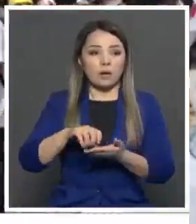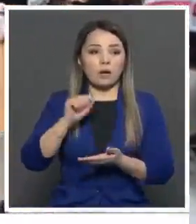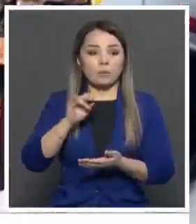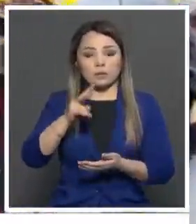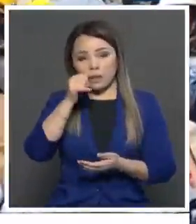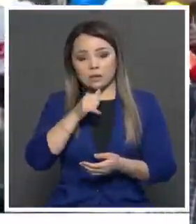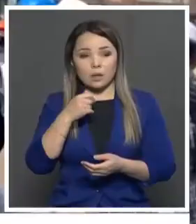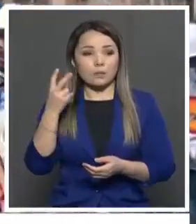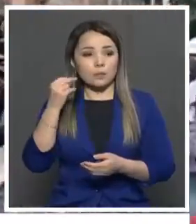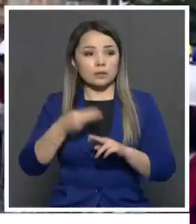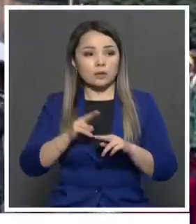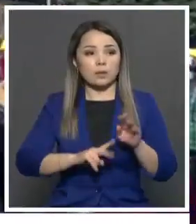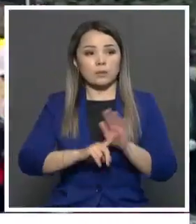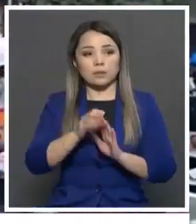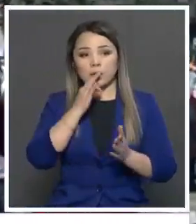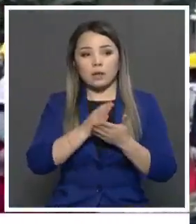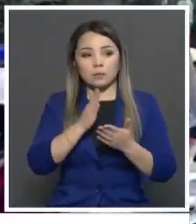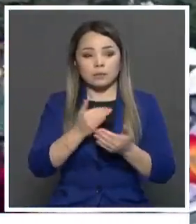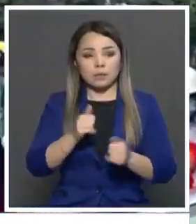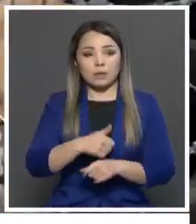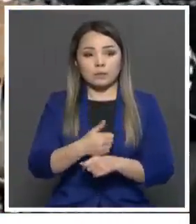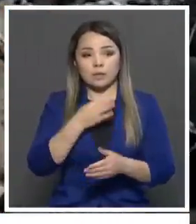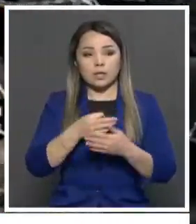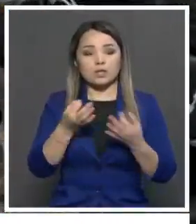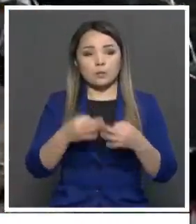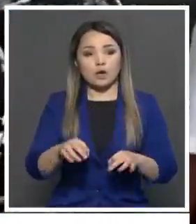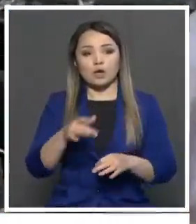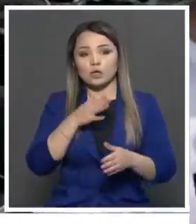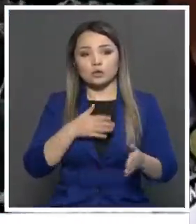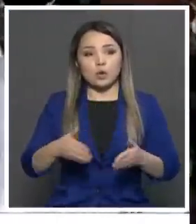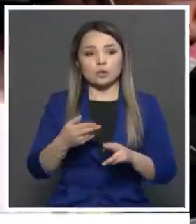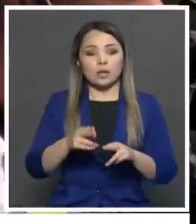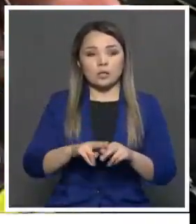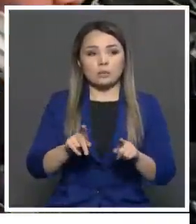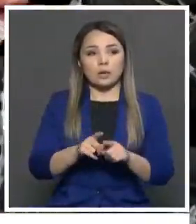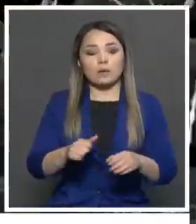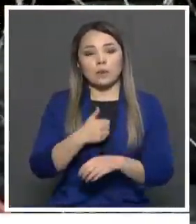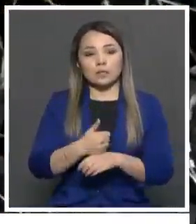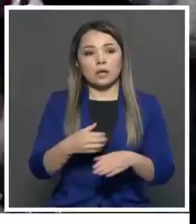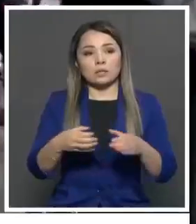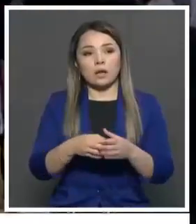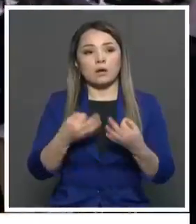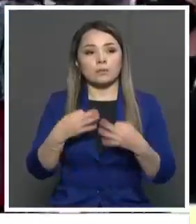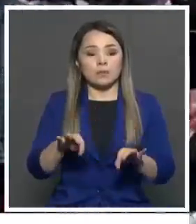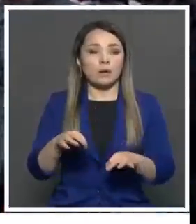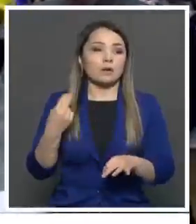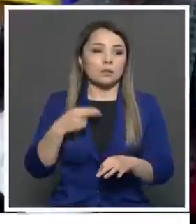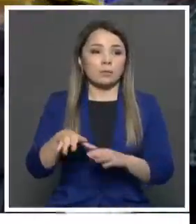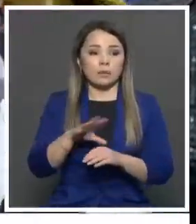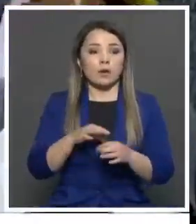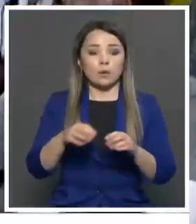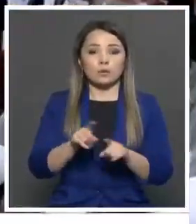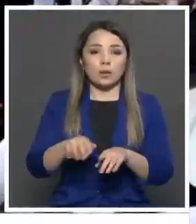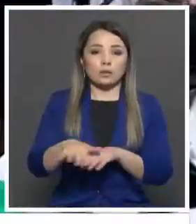құлатып, ел лидері Аун Сан Су Джиді тұтқындады. Қазір демократиялық жолмен сайланған басшылардың жақтастары қамалғандарды босатып, бұрынғы билікті